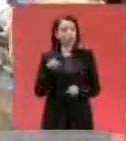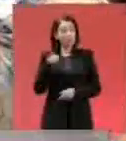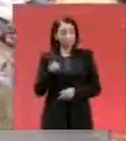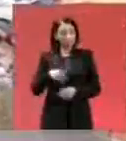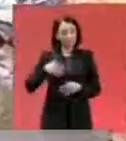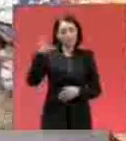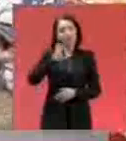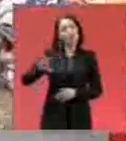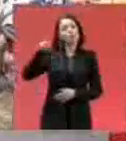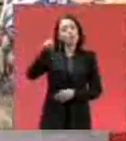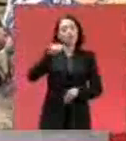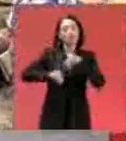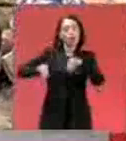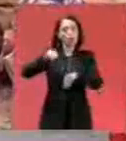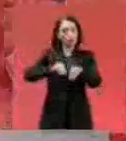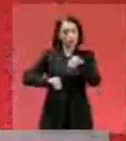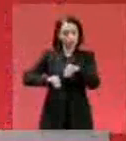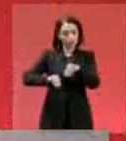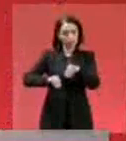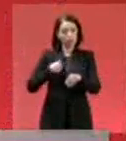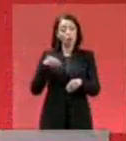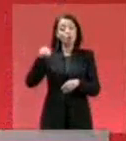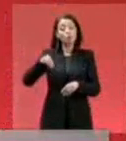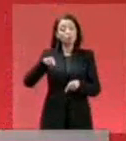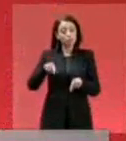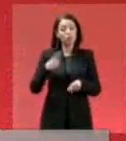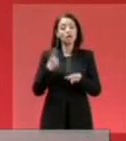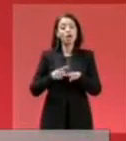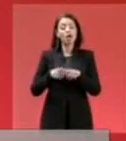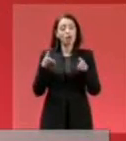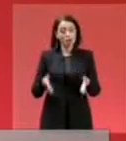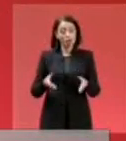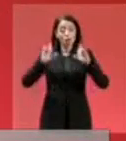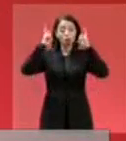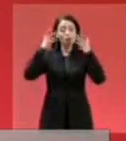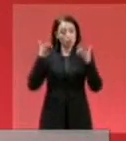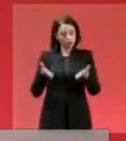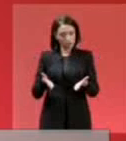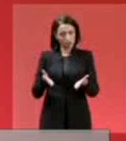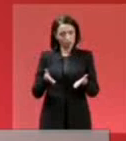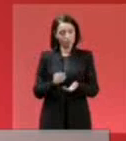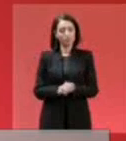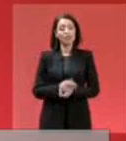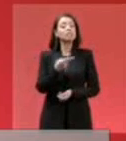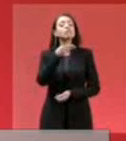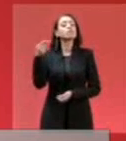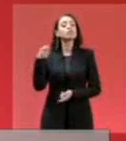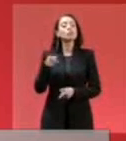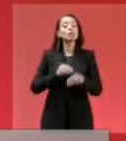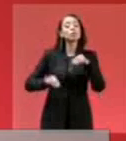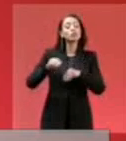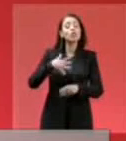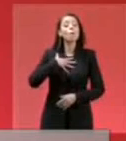τις ευρωπαϊκές εκλογές ψήφο στην Ελλάδα, στη Νέα Δημοκρατία, σημαίνει